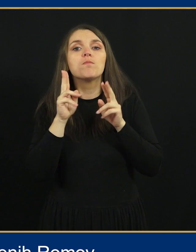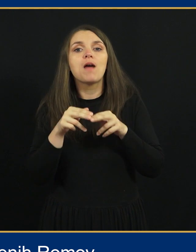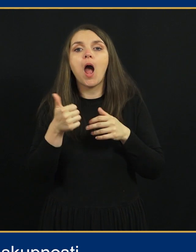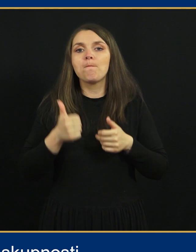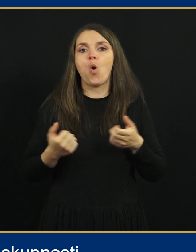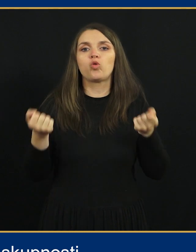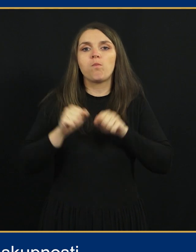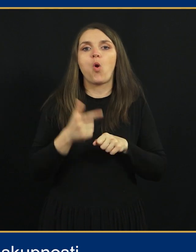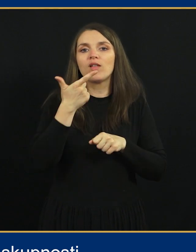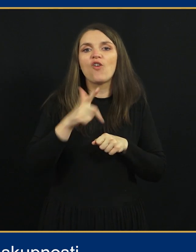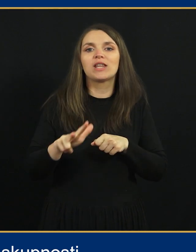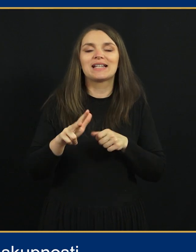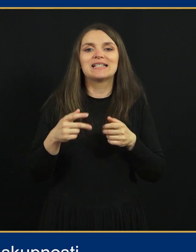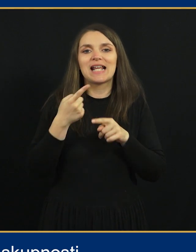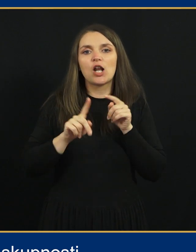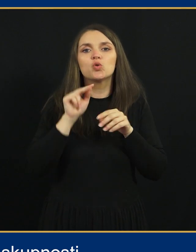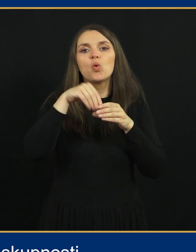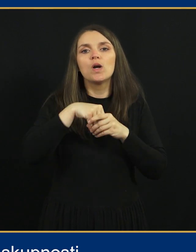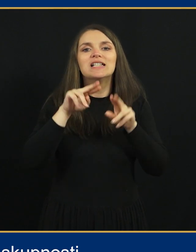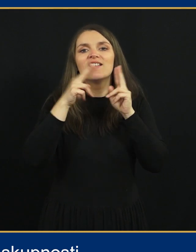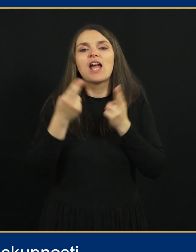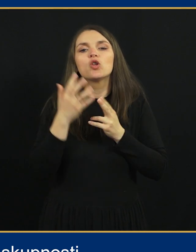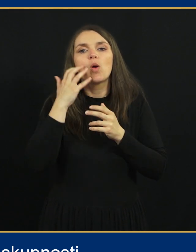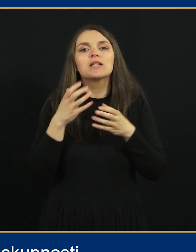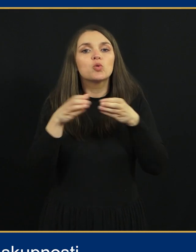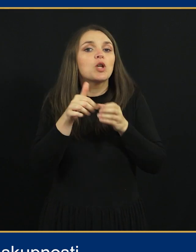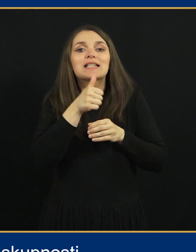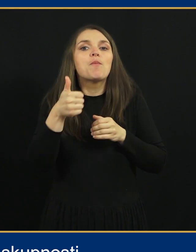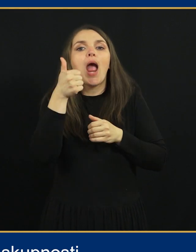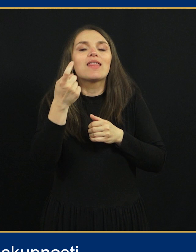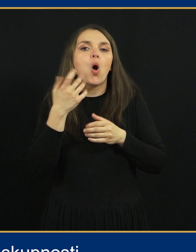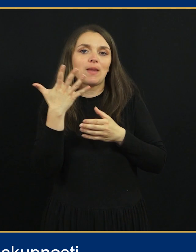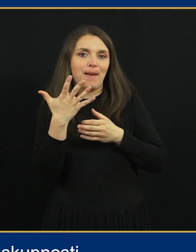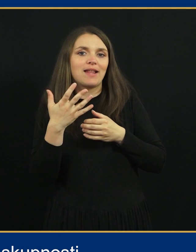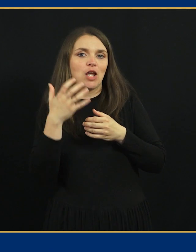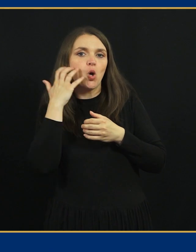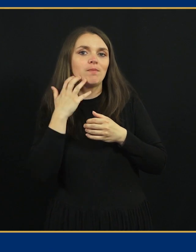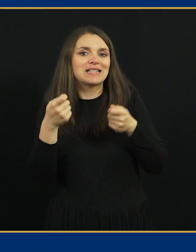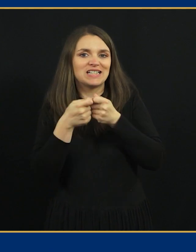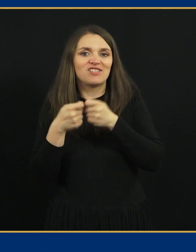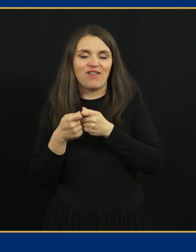monopol dvotretinski delež v svetu romske skupnosti, ki je pač samo ena od petih romskih zvez.